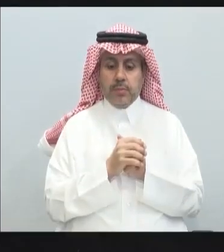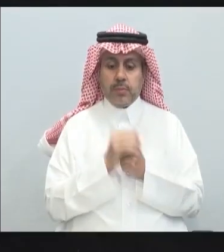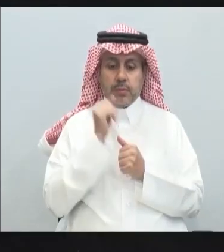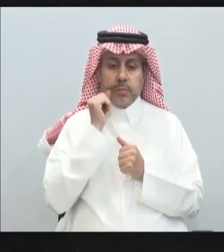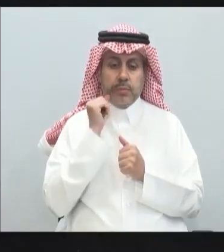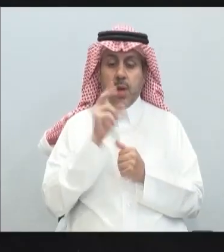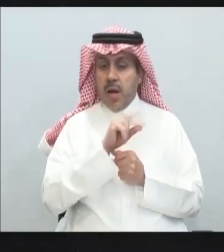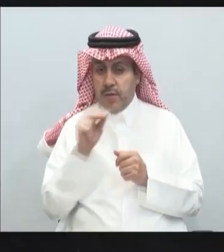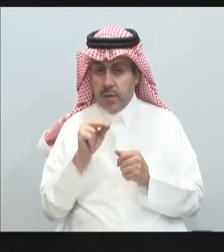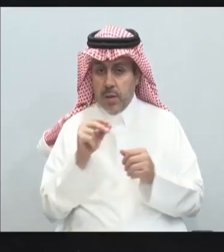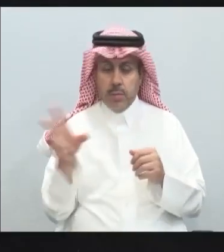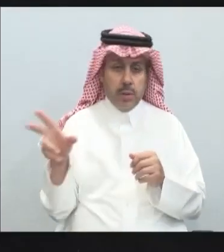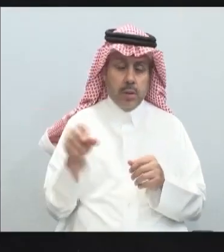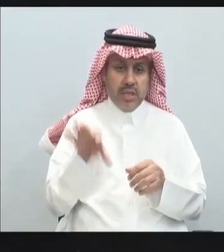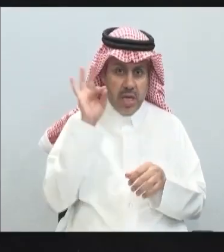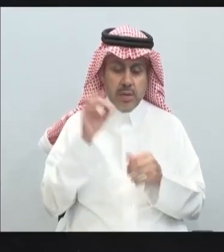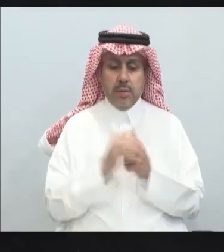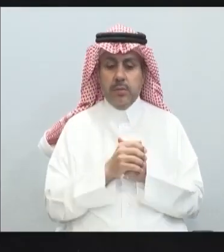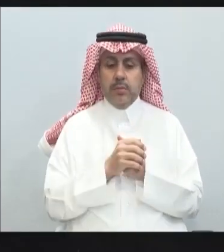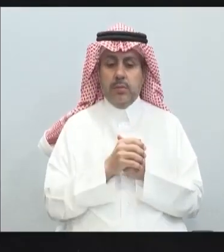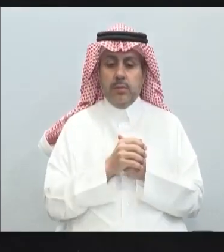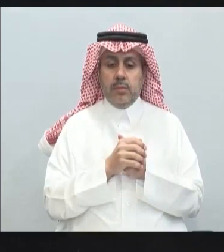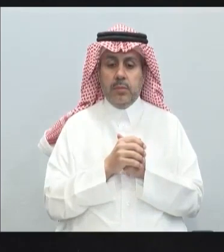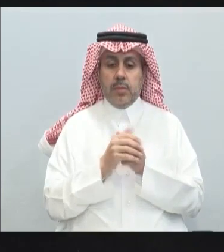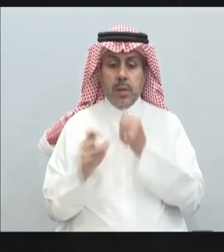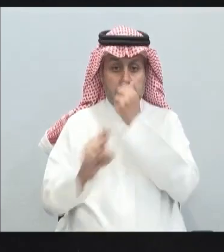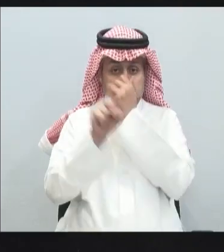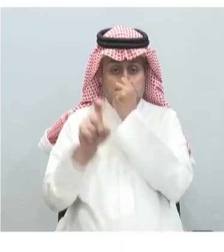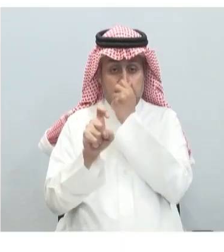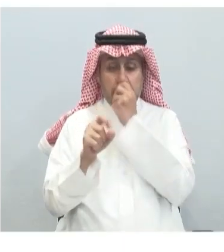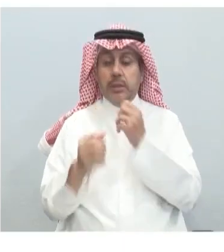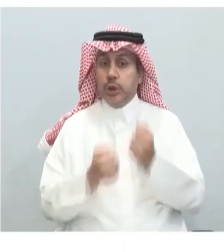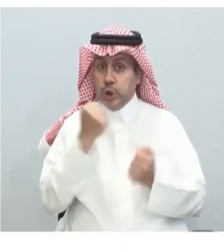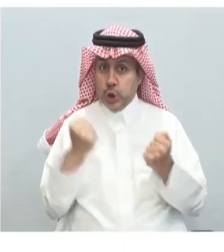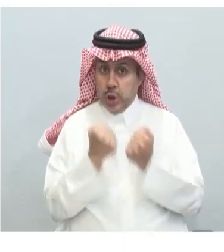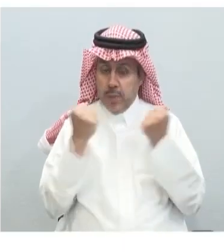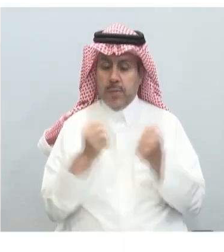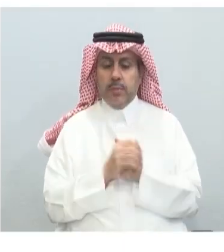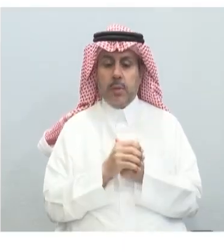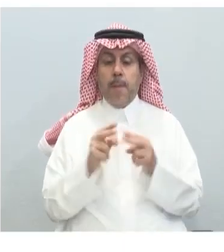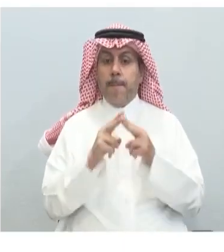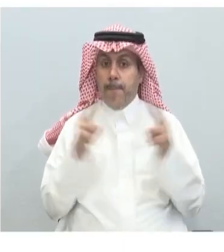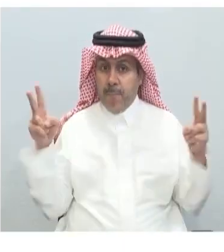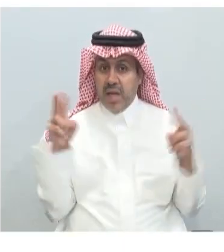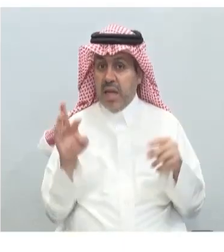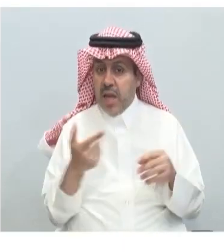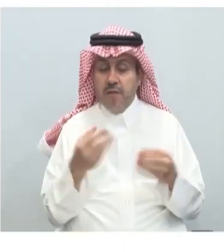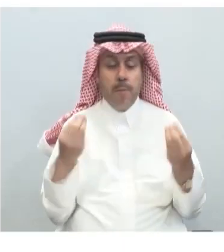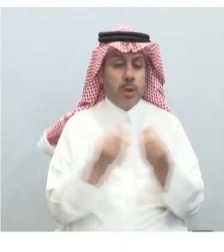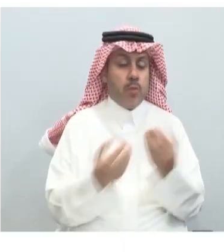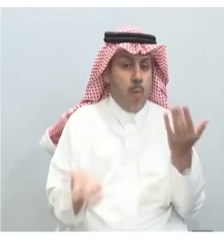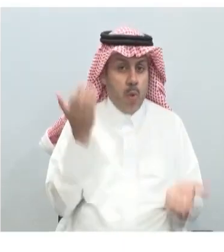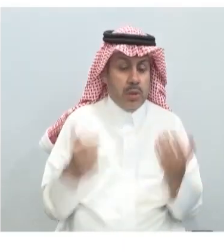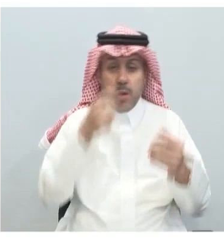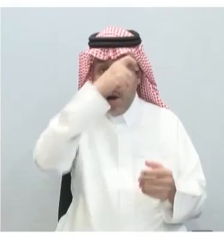بنفس القيمه استخرجنا مساله تدريبيه بين كيف ان مجموع معادلات حراره